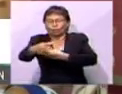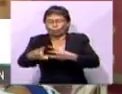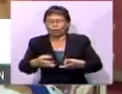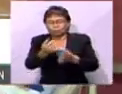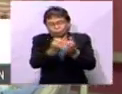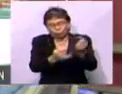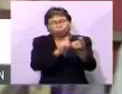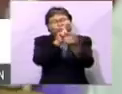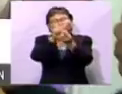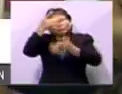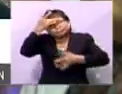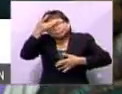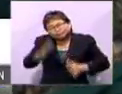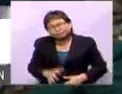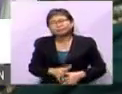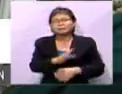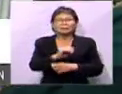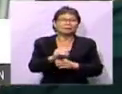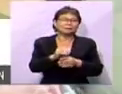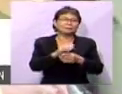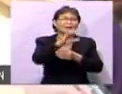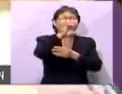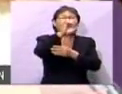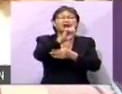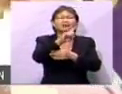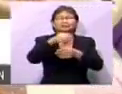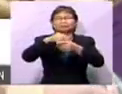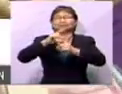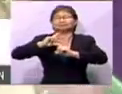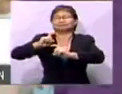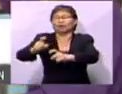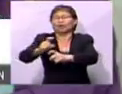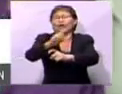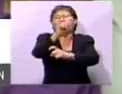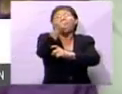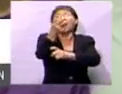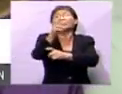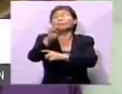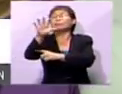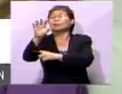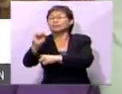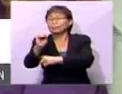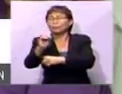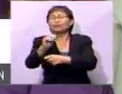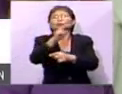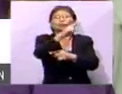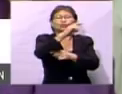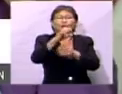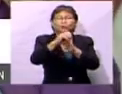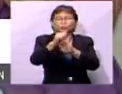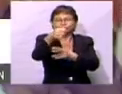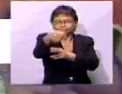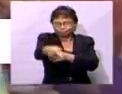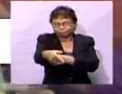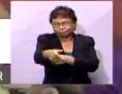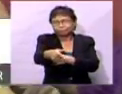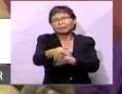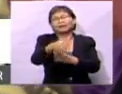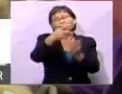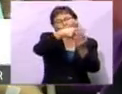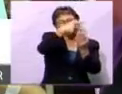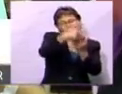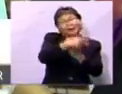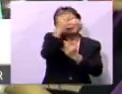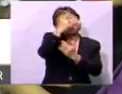bertemu pesakit serta menyampaikan skim amanah dana anak Malaysia 2050 bernilai RM200, inisiatif kerajaan